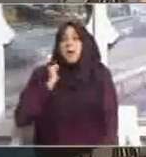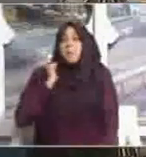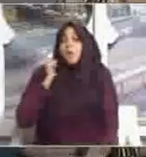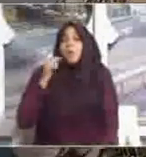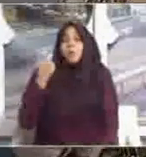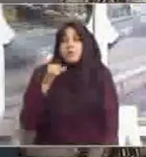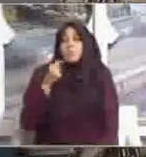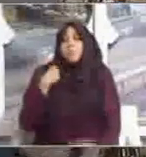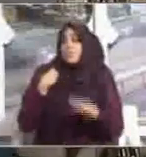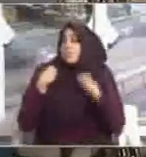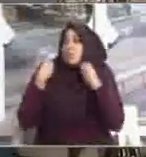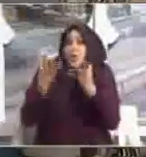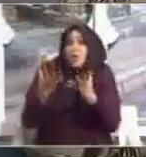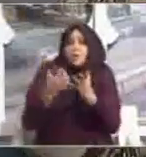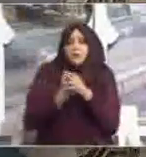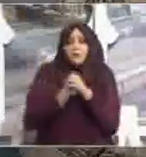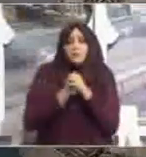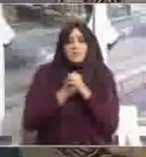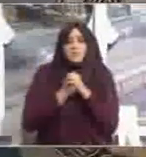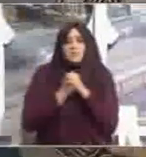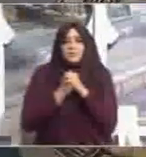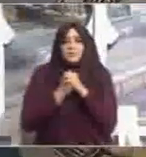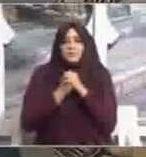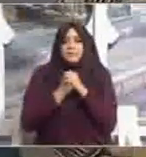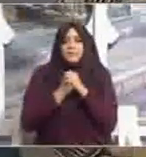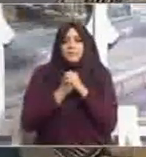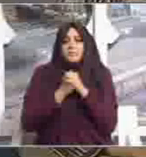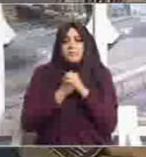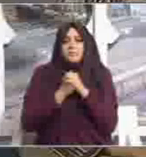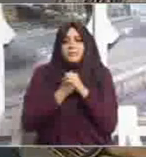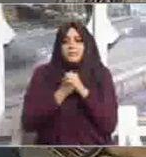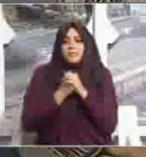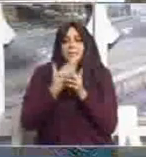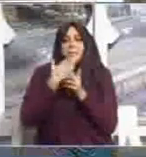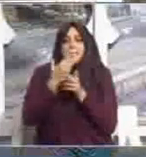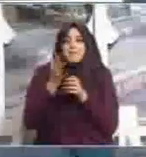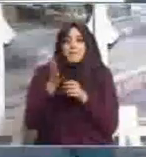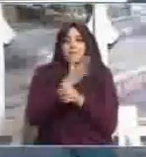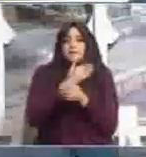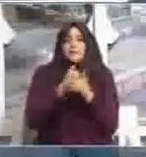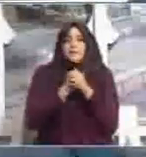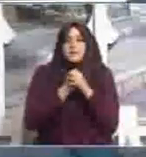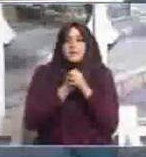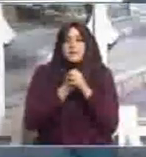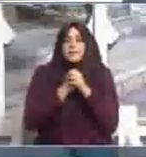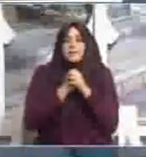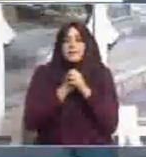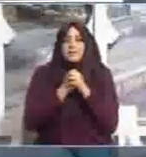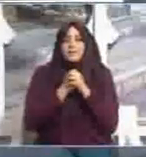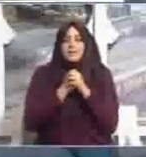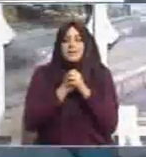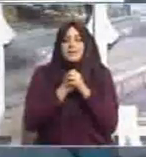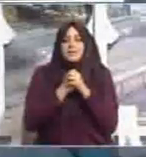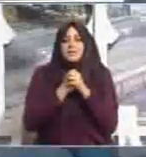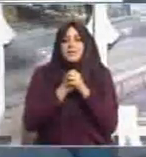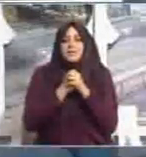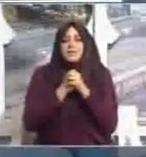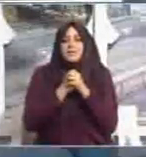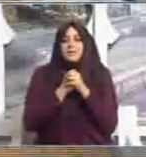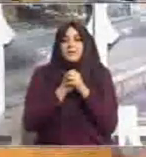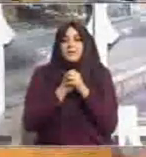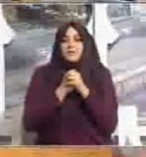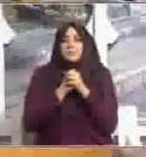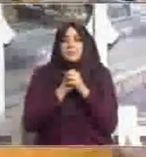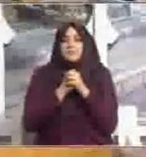نكون عندي نفرحكم. والحرام ما ينفعش أبدا. شكرا دكتور. اكلي من العاصمه دكتور الشيخ محمد قال